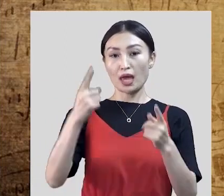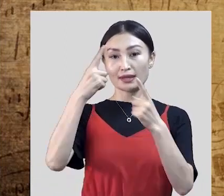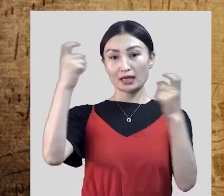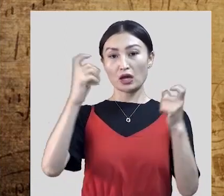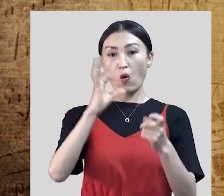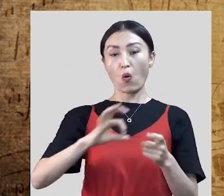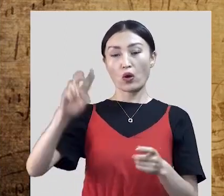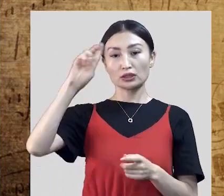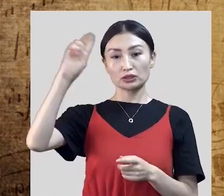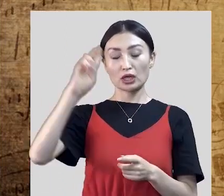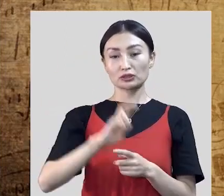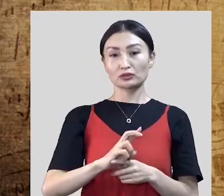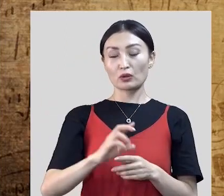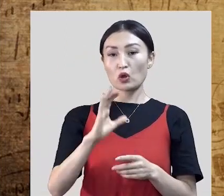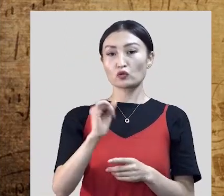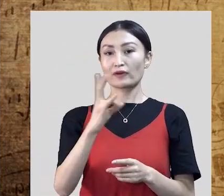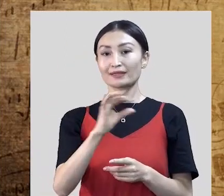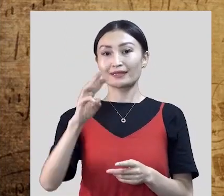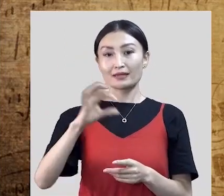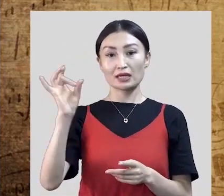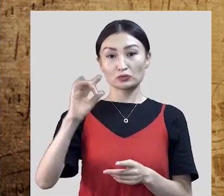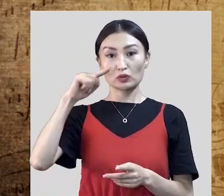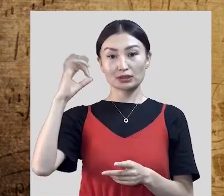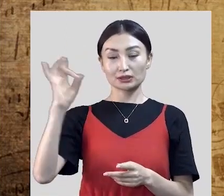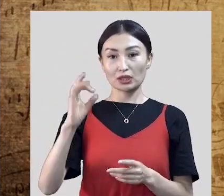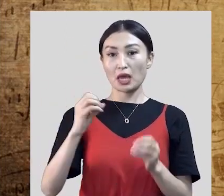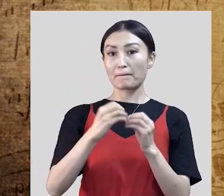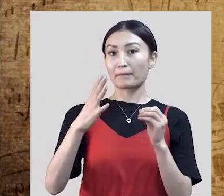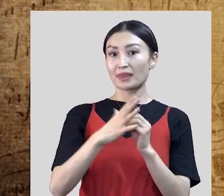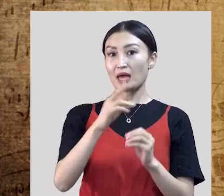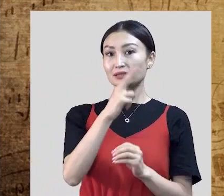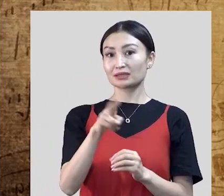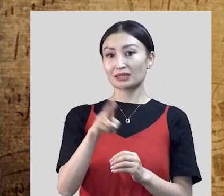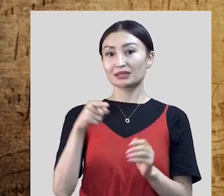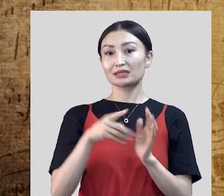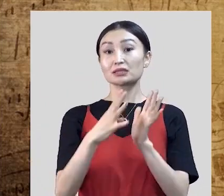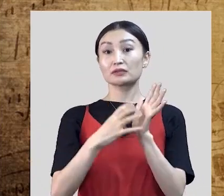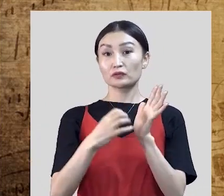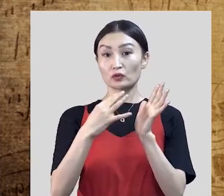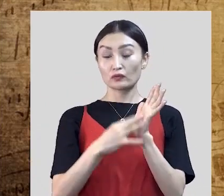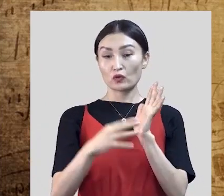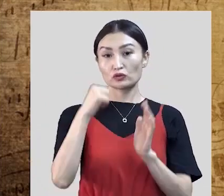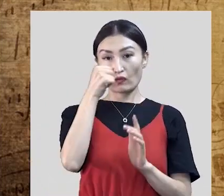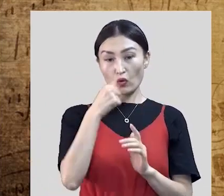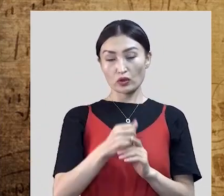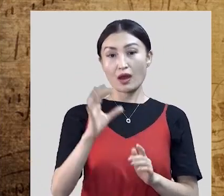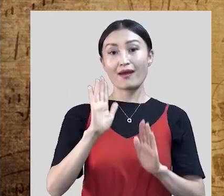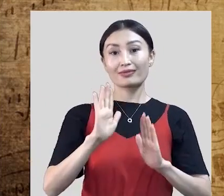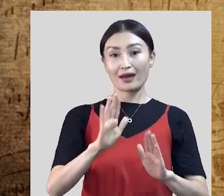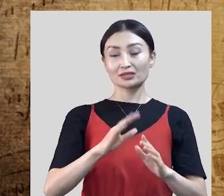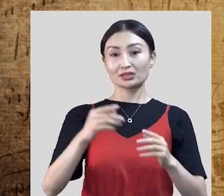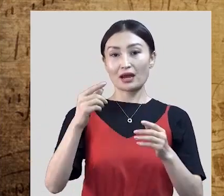о государственном суверенитете Республики Кыргызстан от 15 декабря 1990 года, а